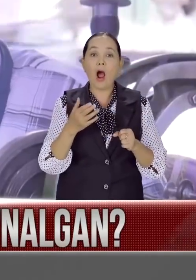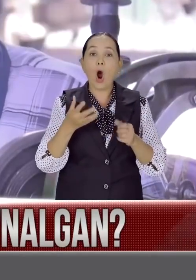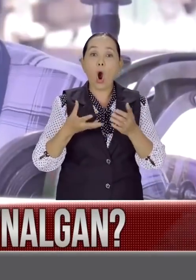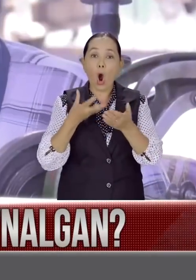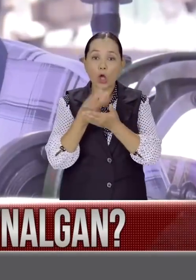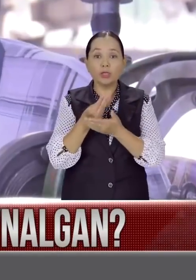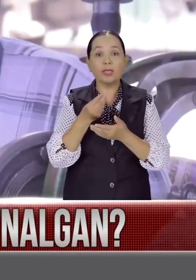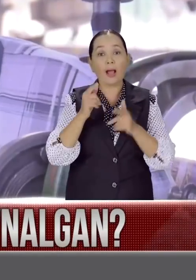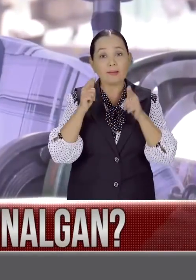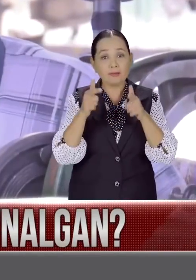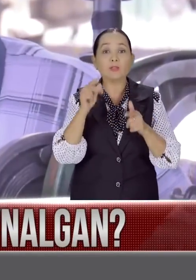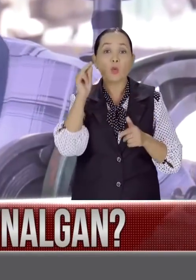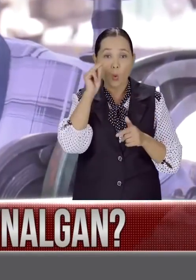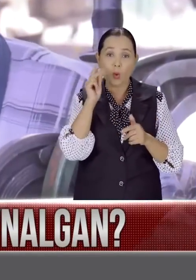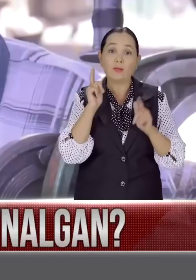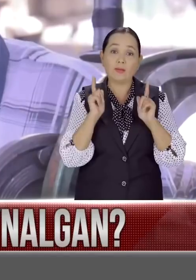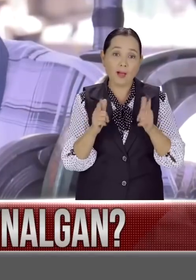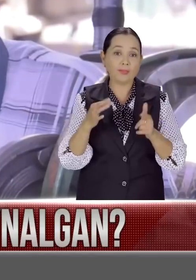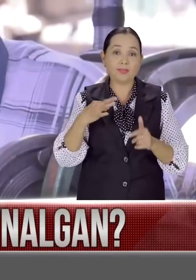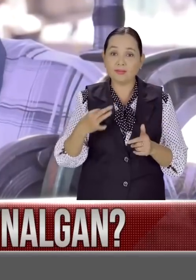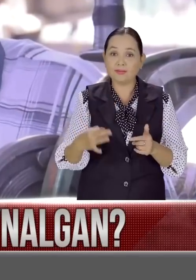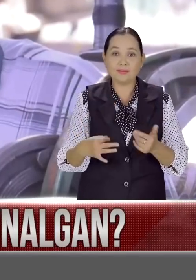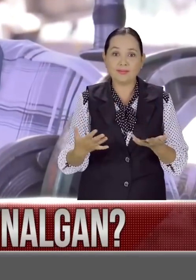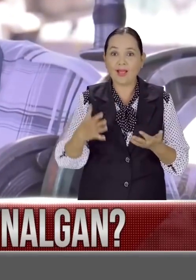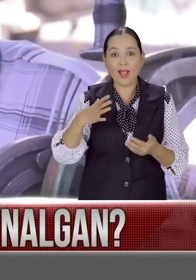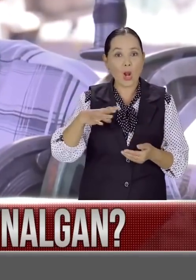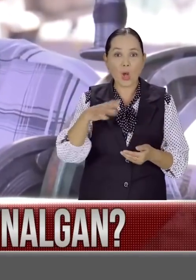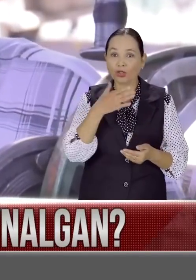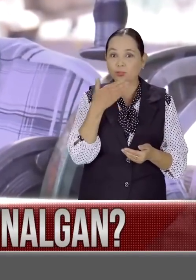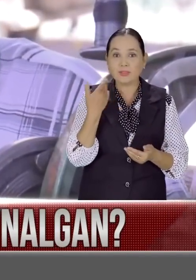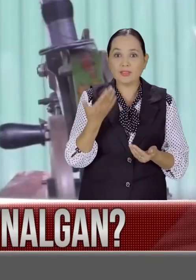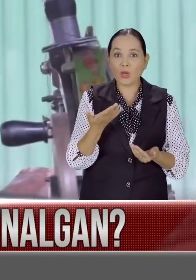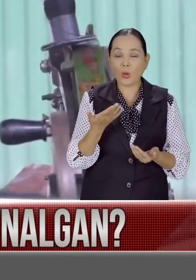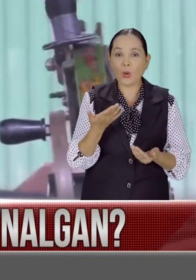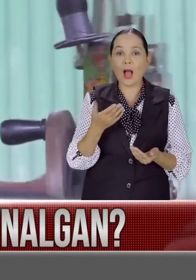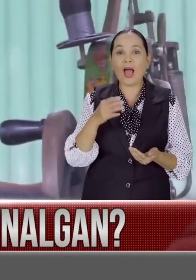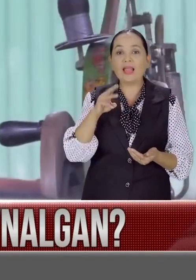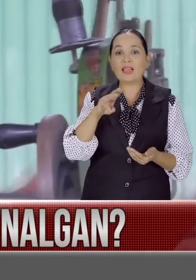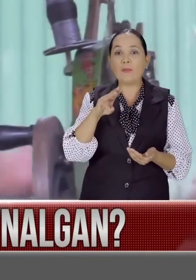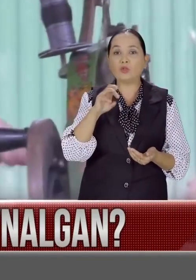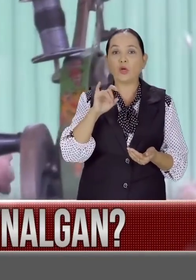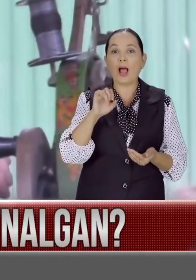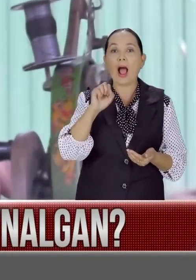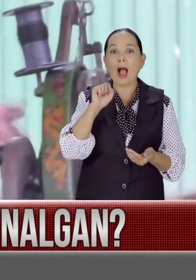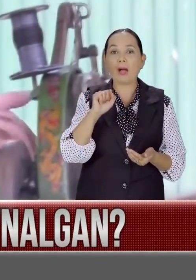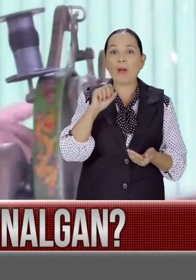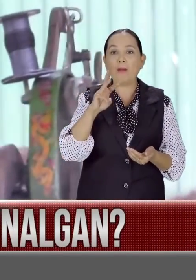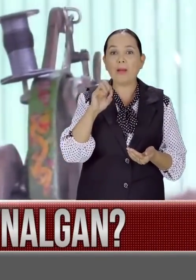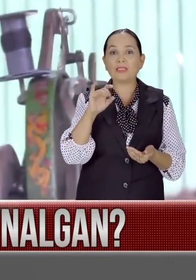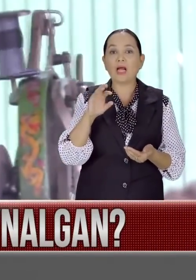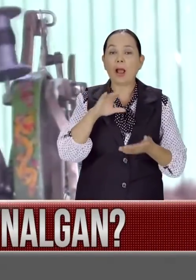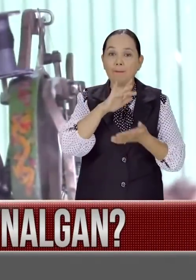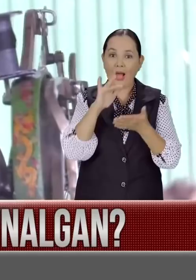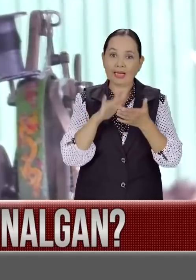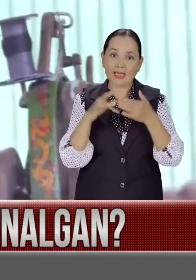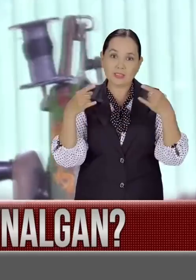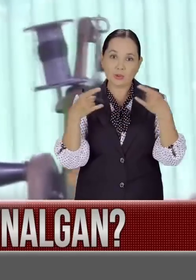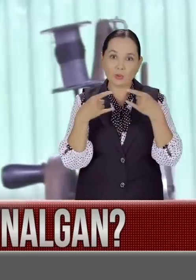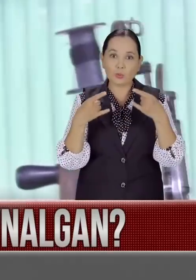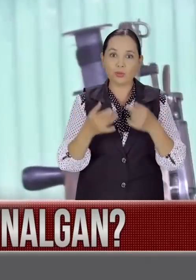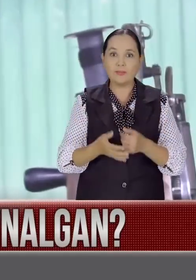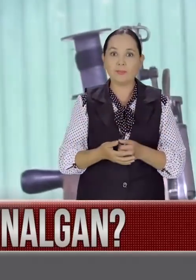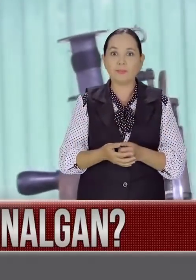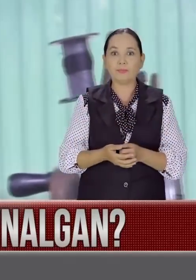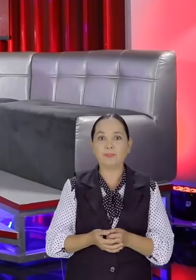Kontraktga kirsa ham o'qitamiz, nima qilamiz endi? Ilojimiz yo'q. Tabassum Tomurodova, Akmal Mansurov, Hojiakbar Bahodirov, Markaziy